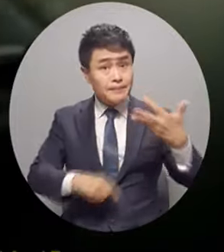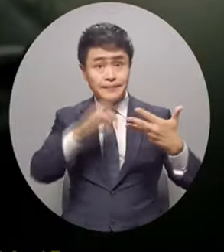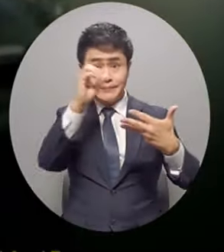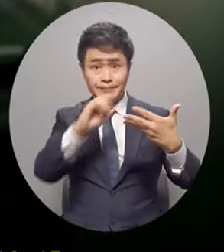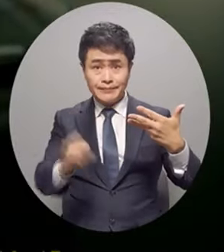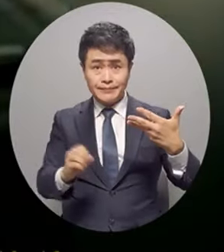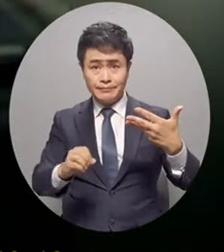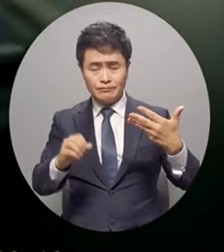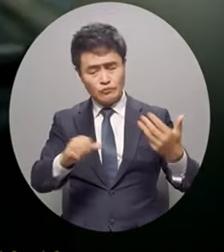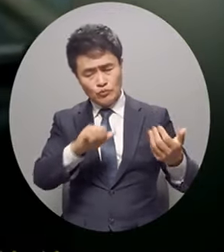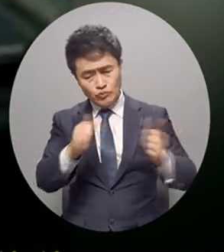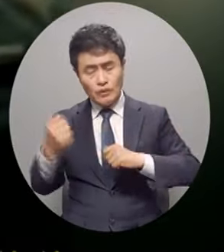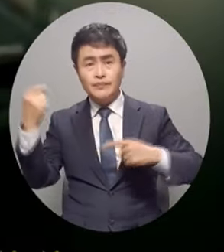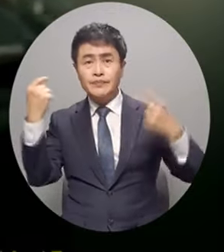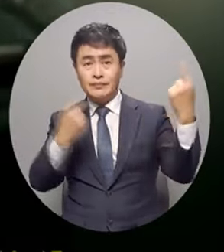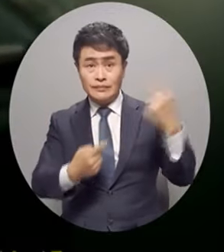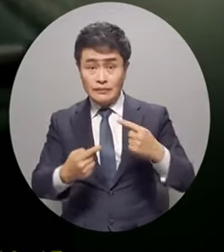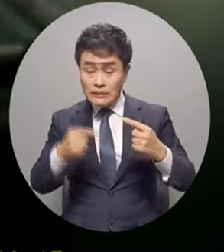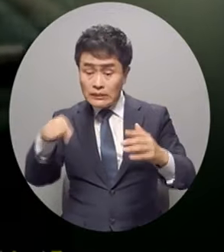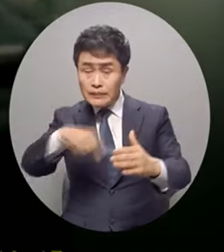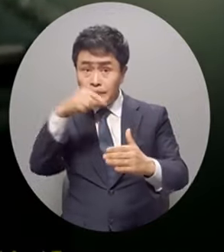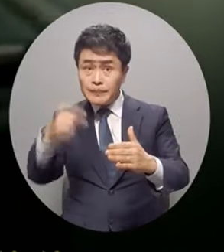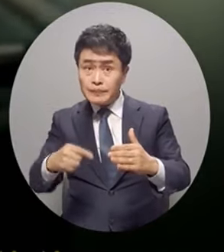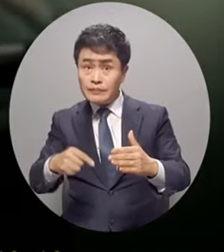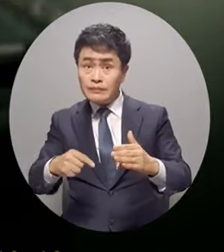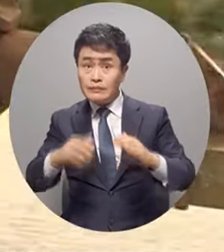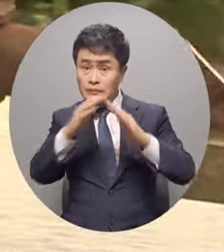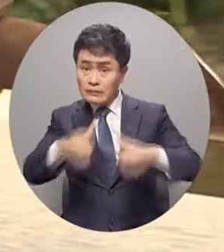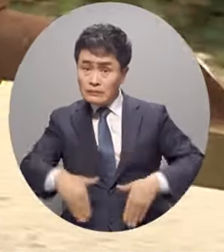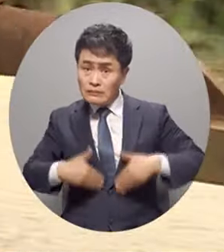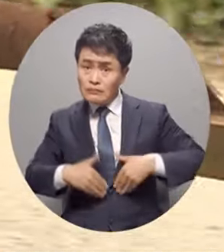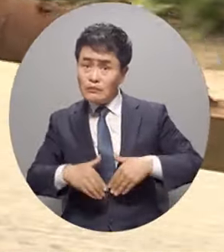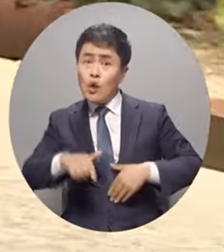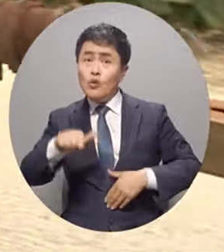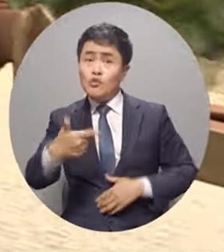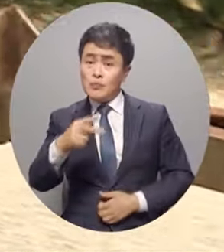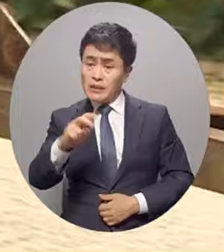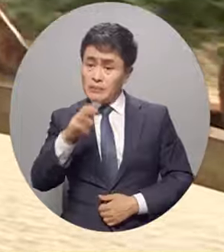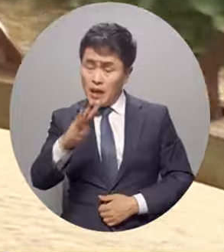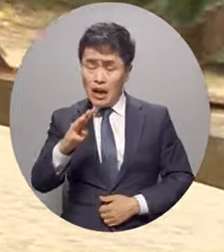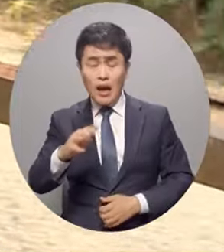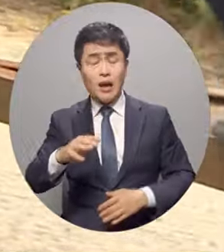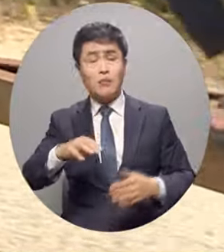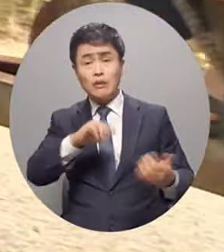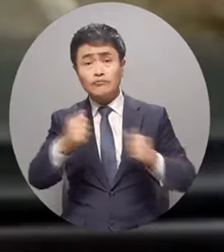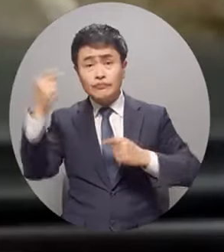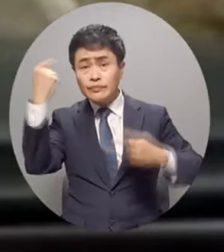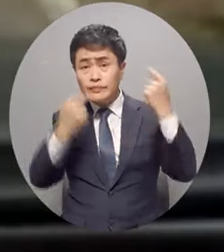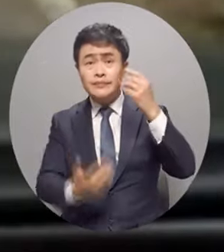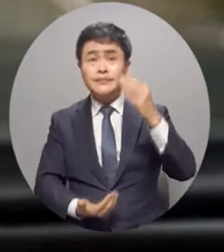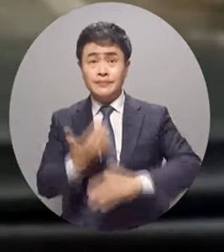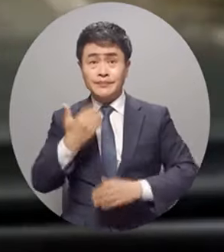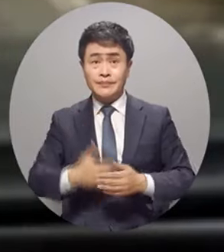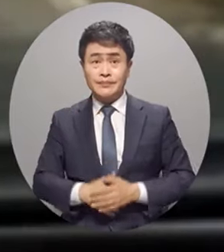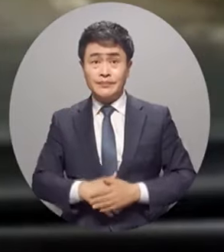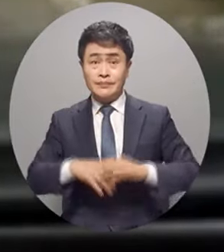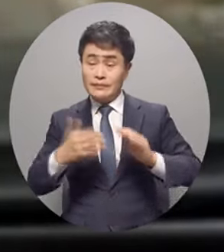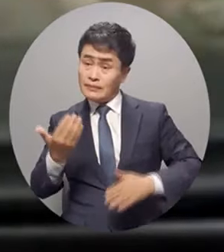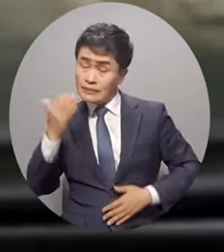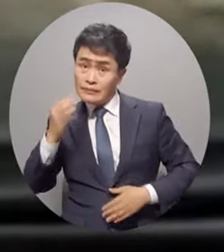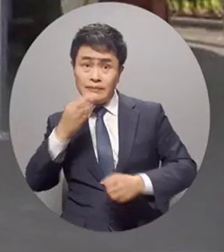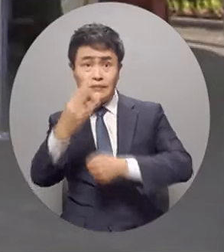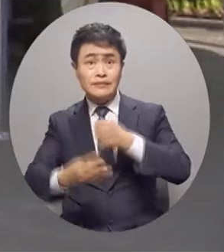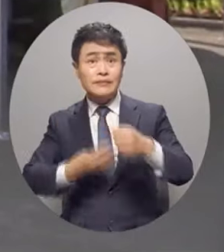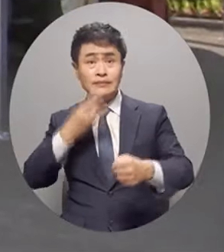78%가 죽거나 다쳤고, 그 가운데 전남에서만 624명의 사상자가 나왔습니다. 최근